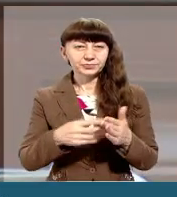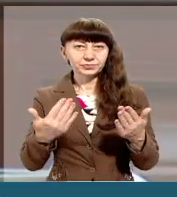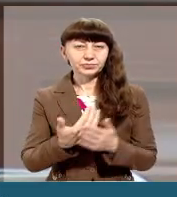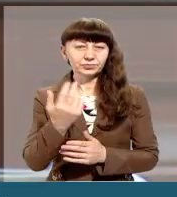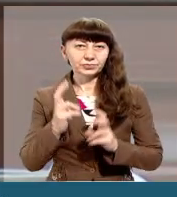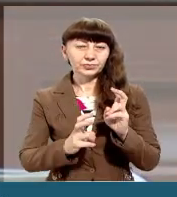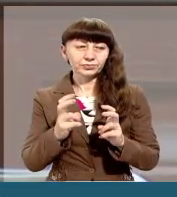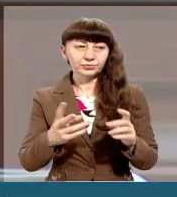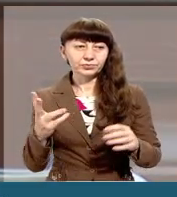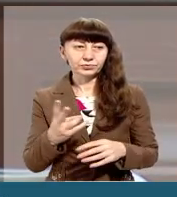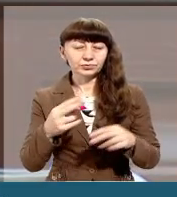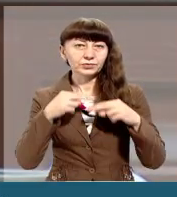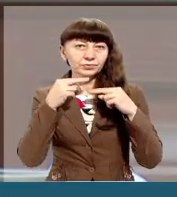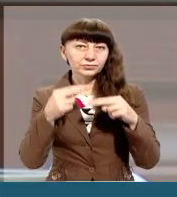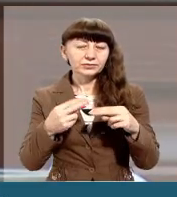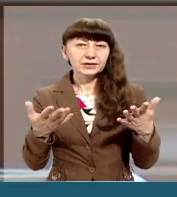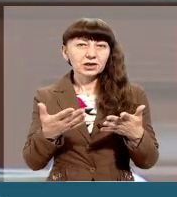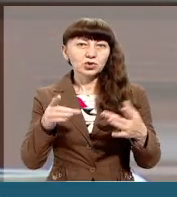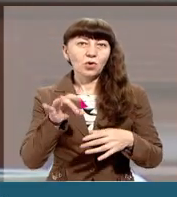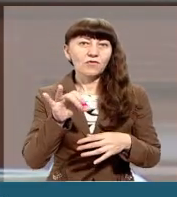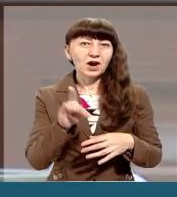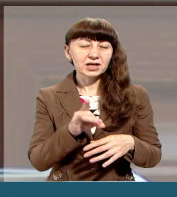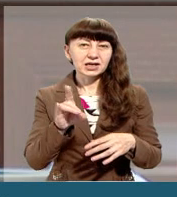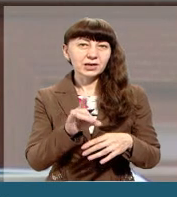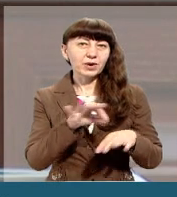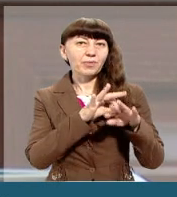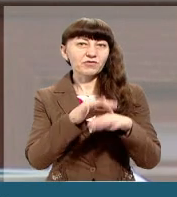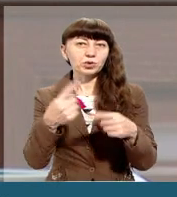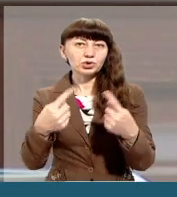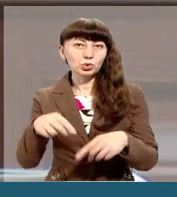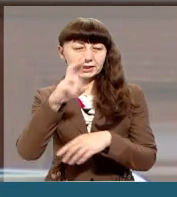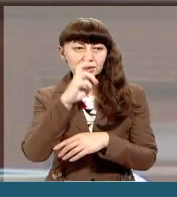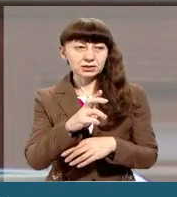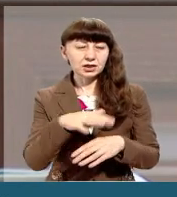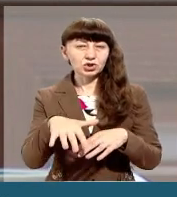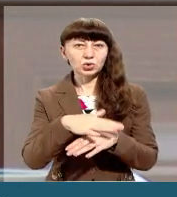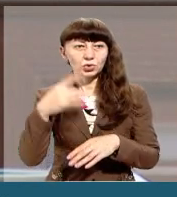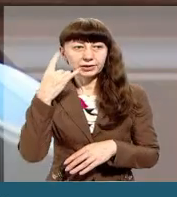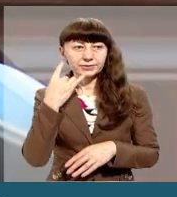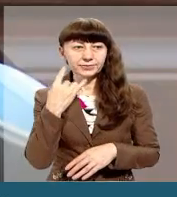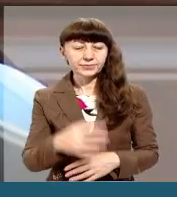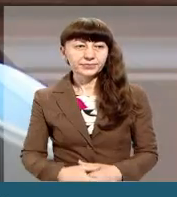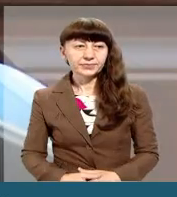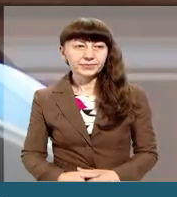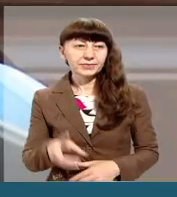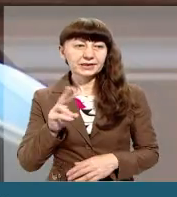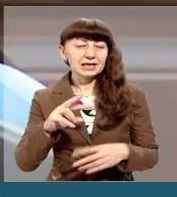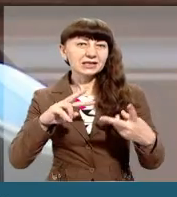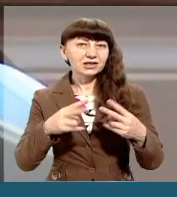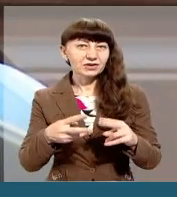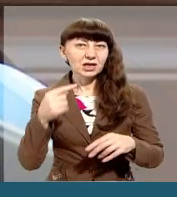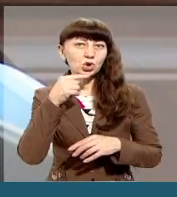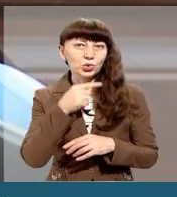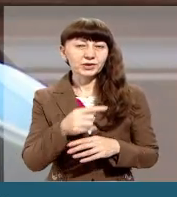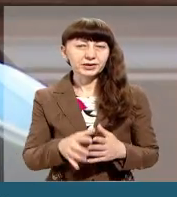производство, необходимо исходить из того, какие товары мы импортируем больше всего на территорию нашей области. Для